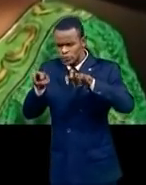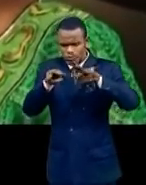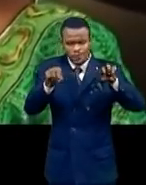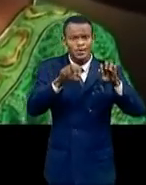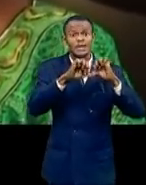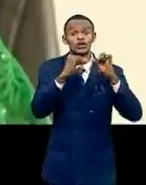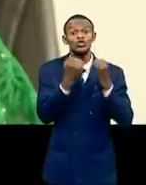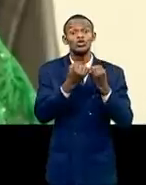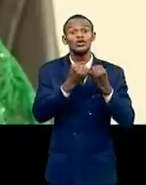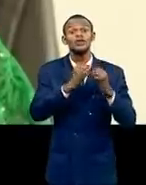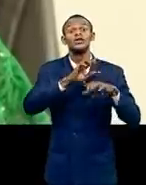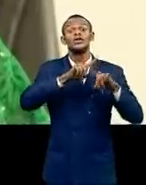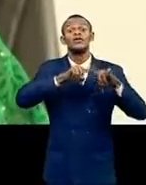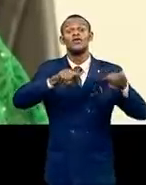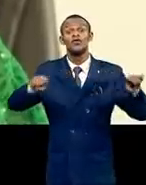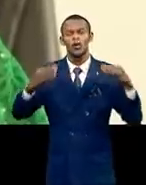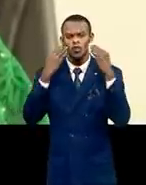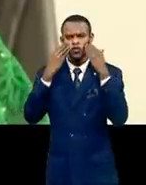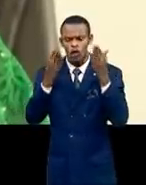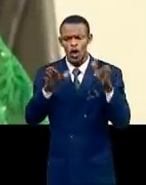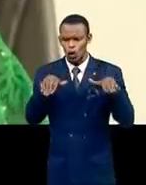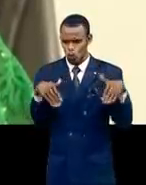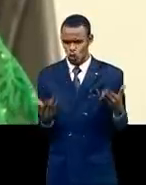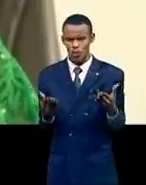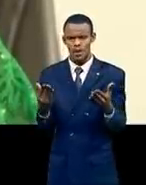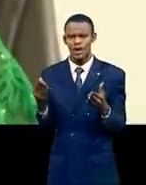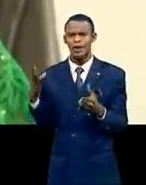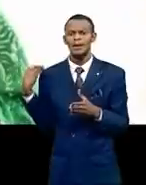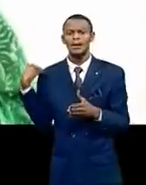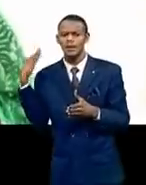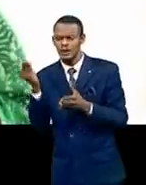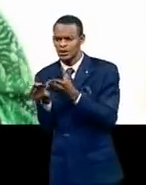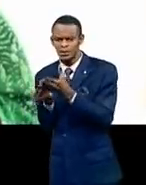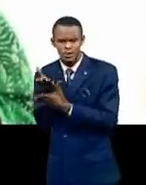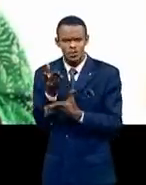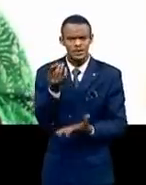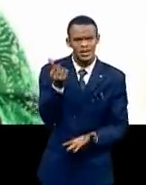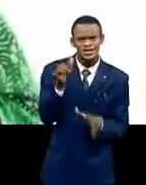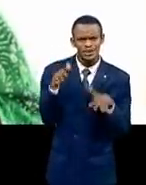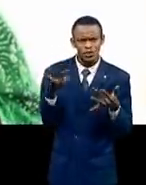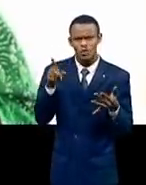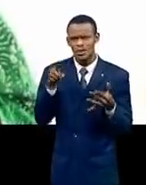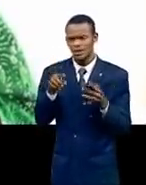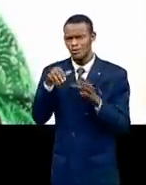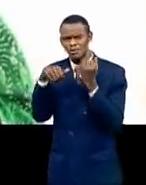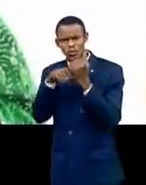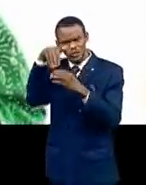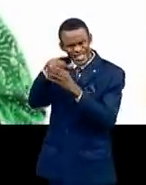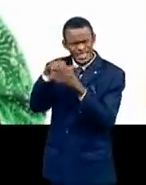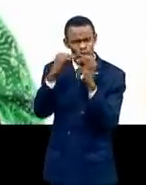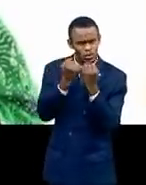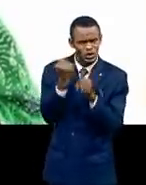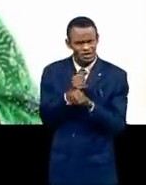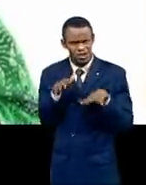politique gouvernementale y relative. La synthèse générale des états des lieux des entreprises publiques donne, sur le